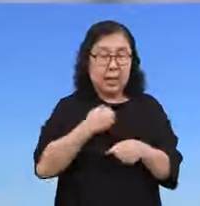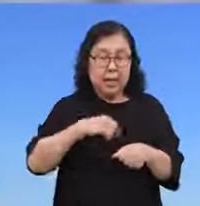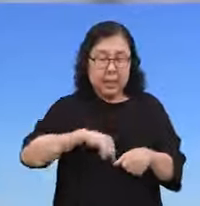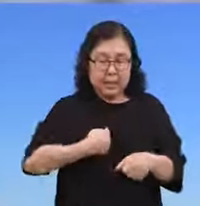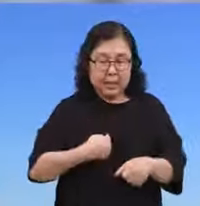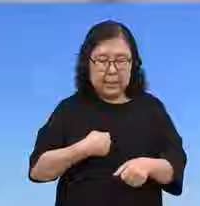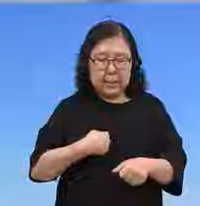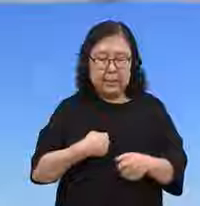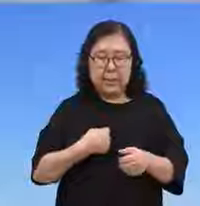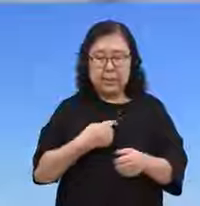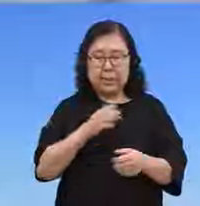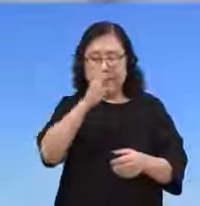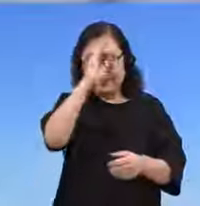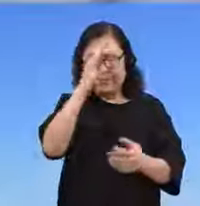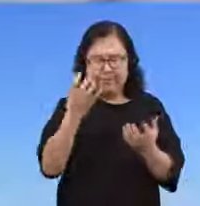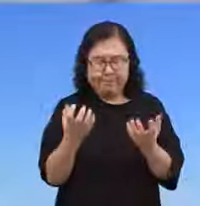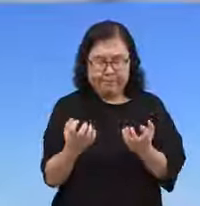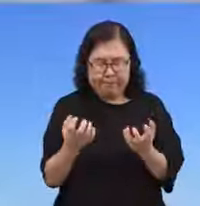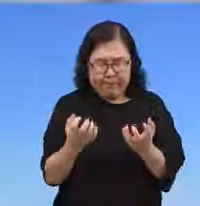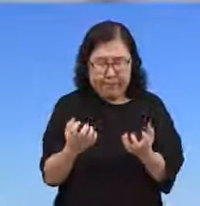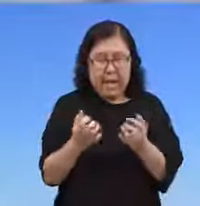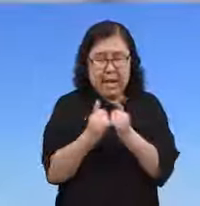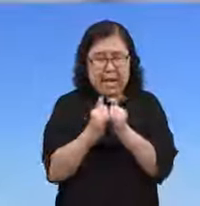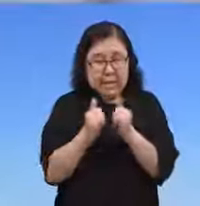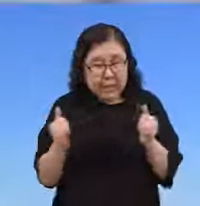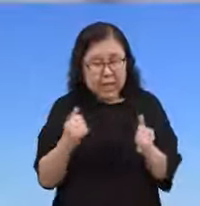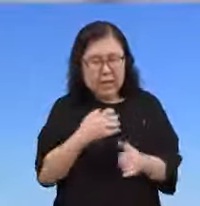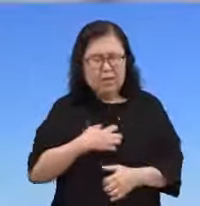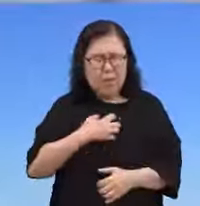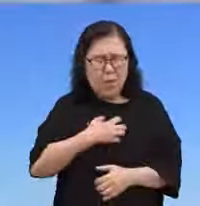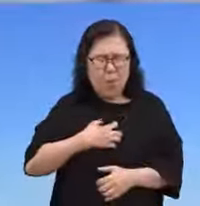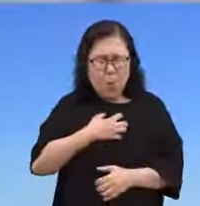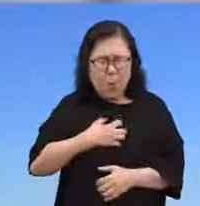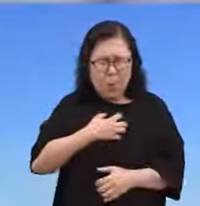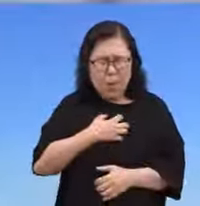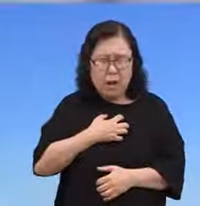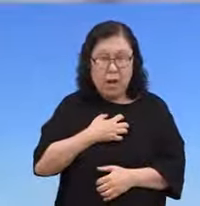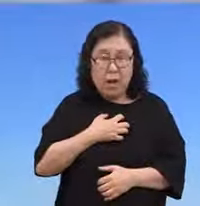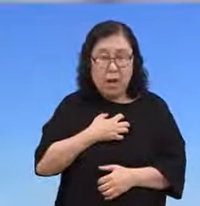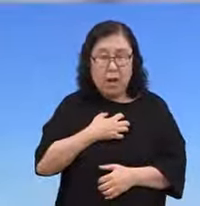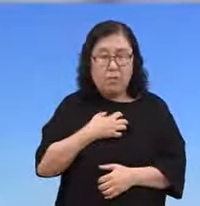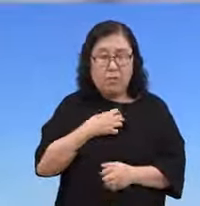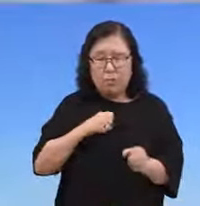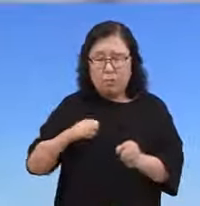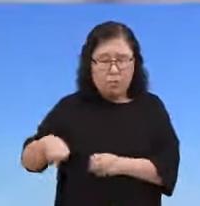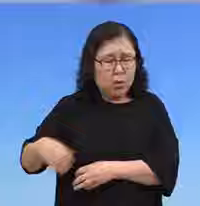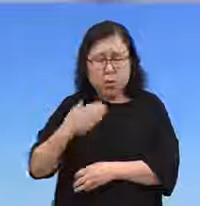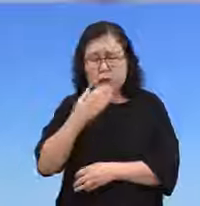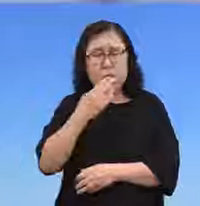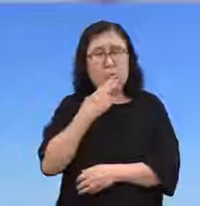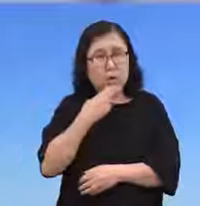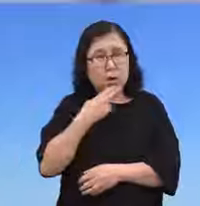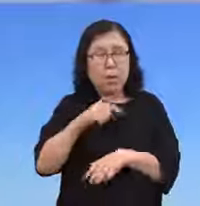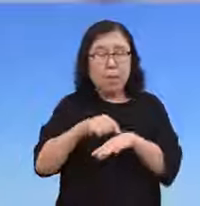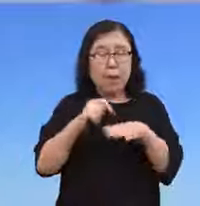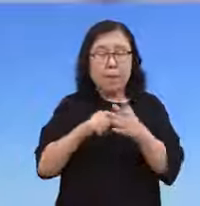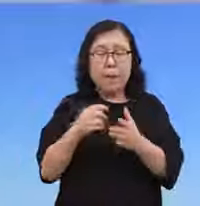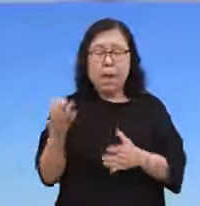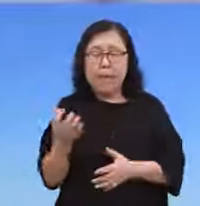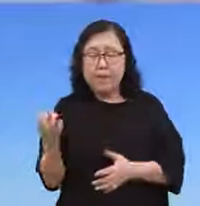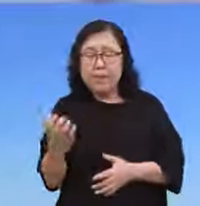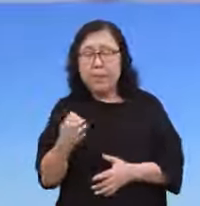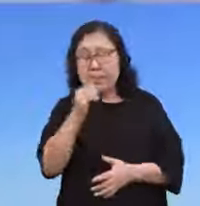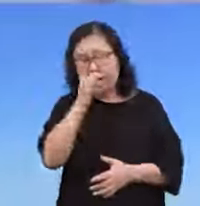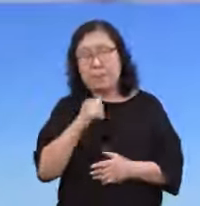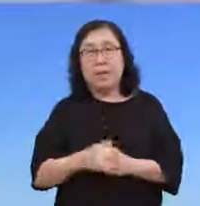세워도 본인은 이 나병 환자라는 고뇌에서 벗어날 수 없는 그 마음의 아픔을 가졌다고 생각을 합니다.